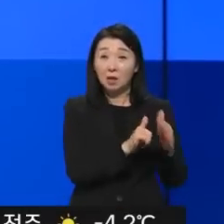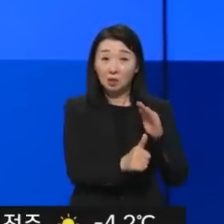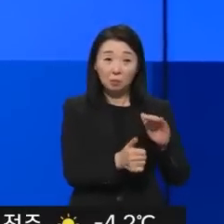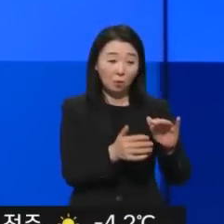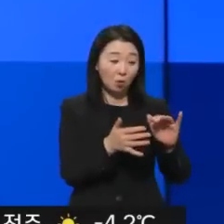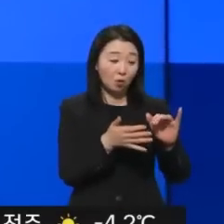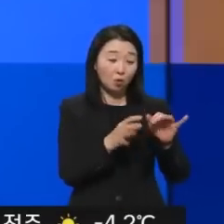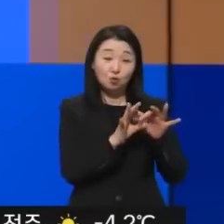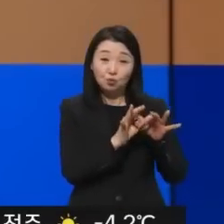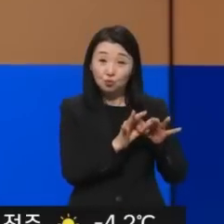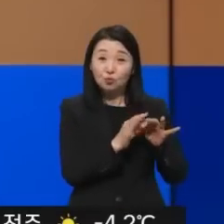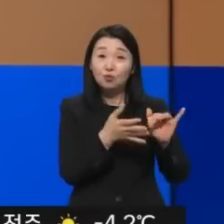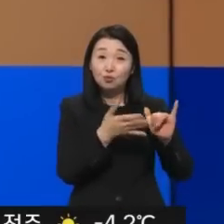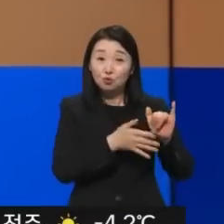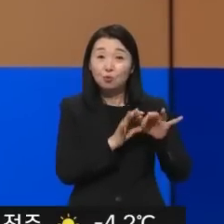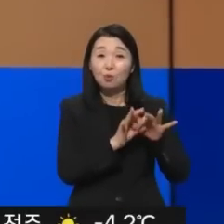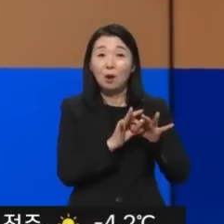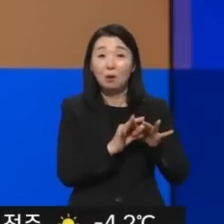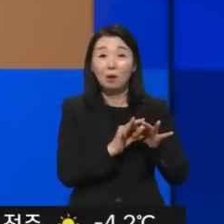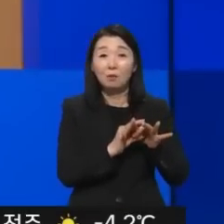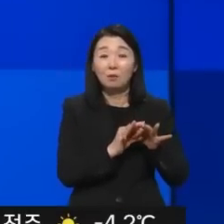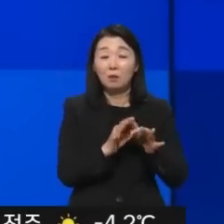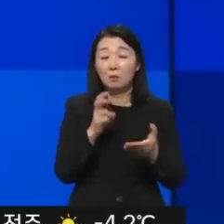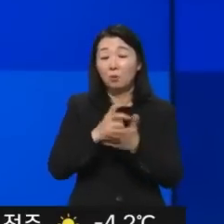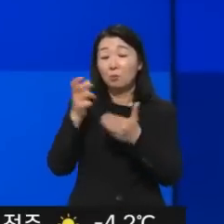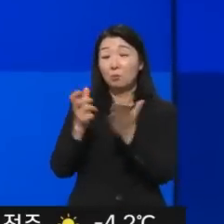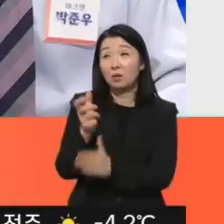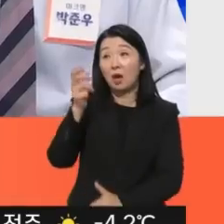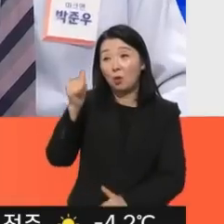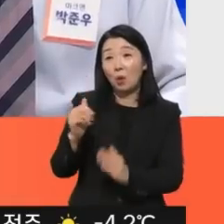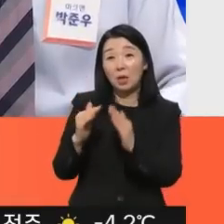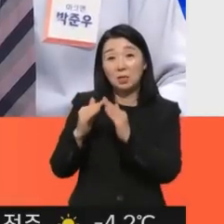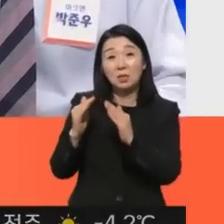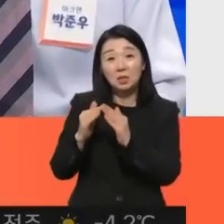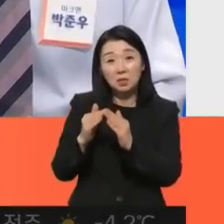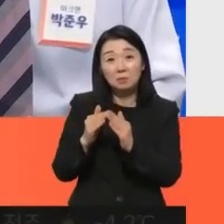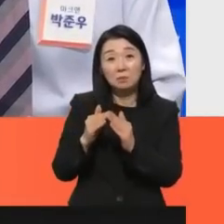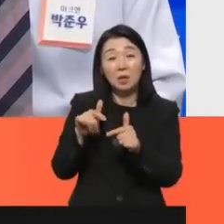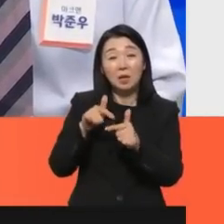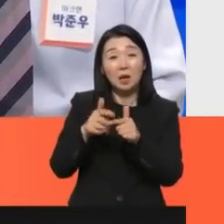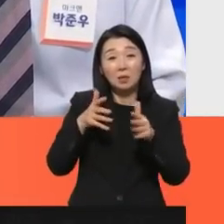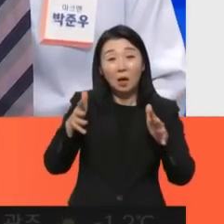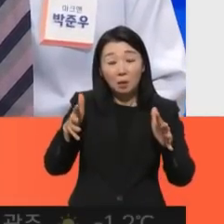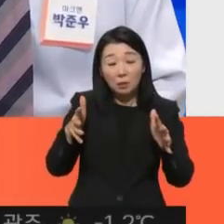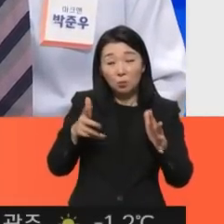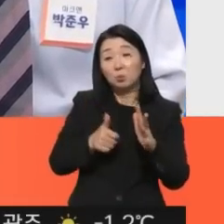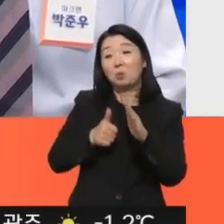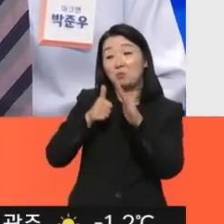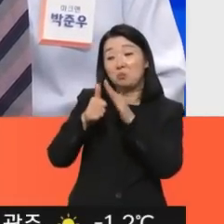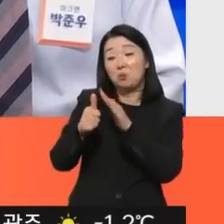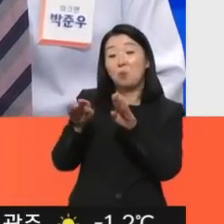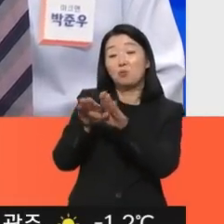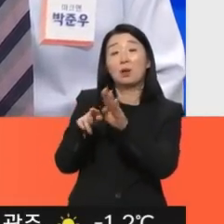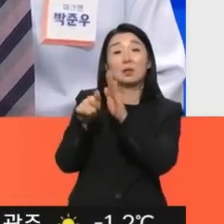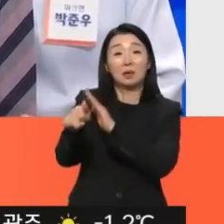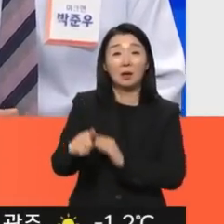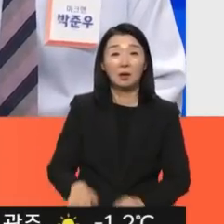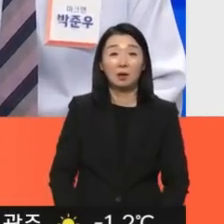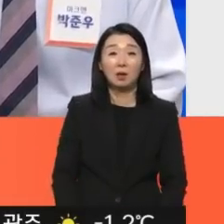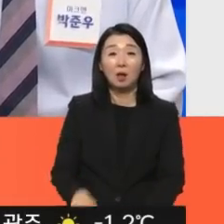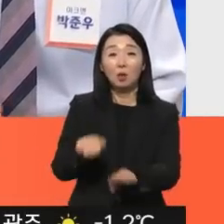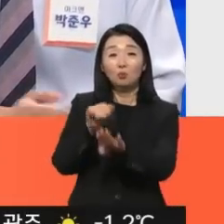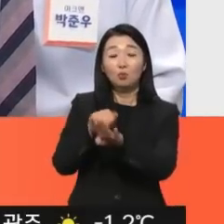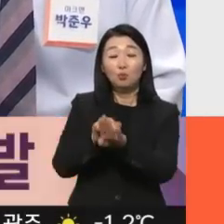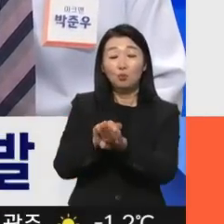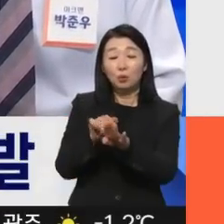탐사 측은 지난달 한 장관이 거주하는 서울 강남구 아파트 공동 현관을 통해서 자택 문 앞까지 찾아갔죠.